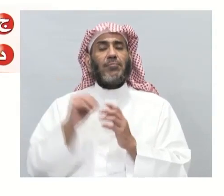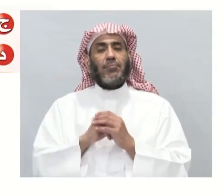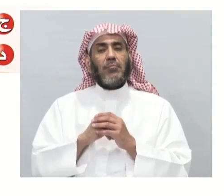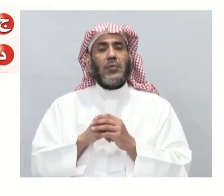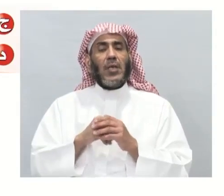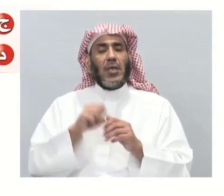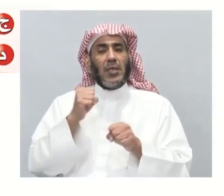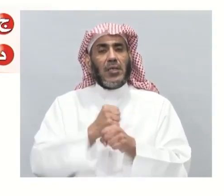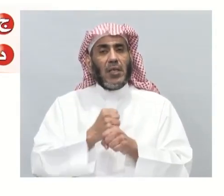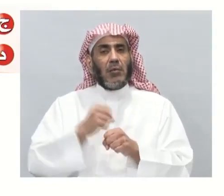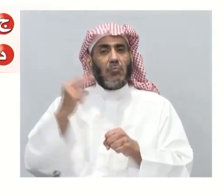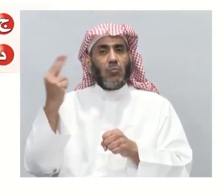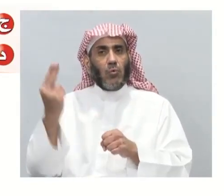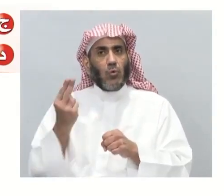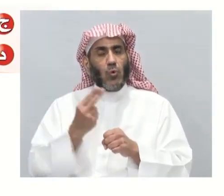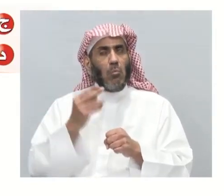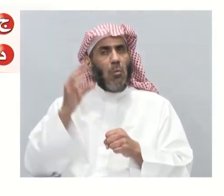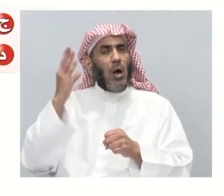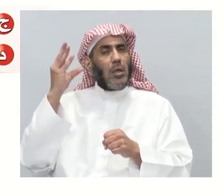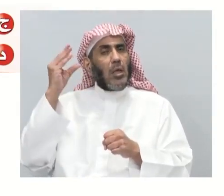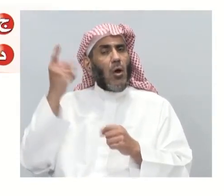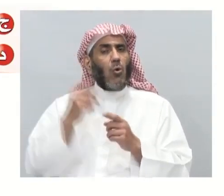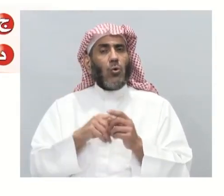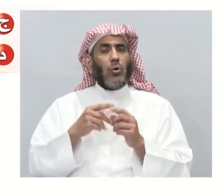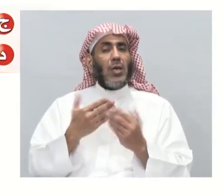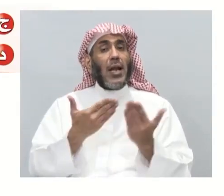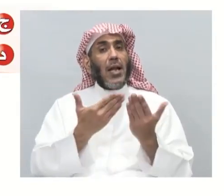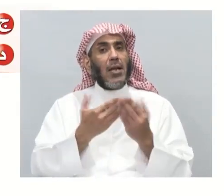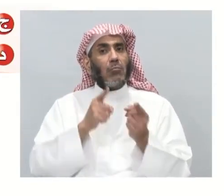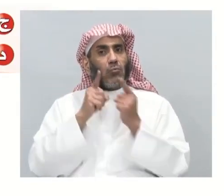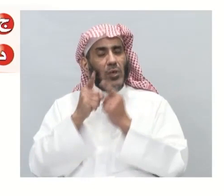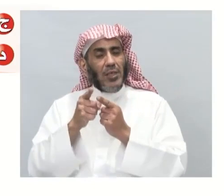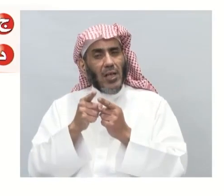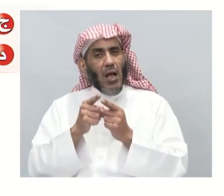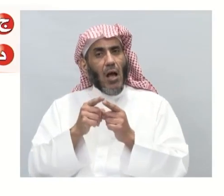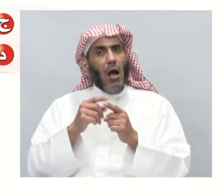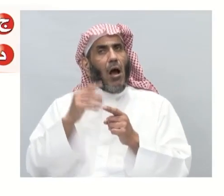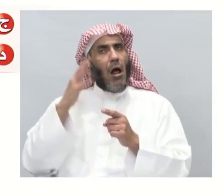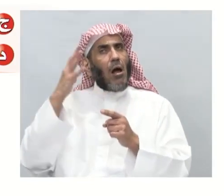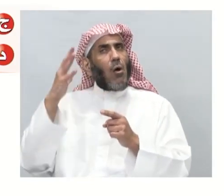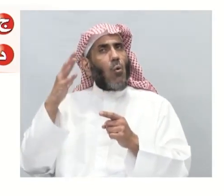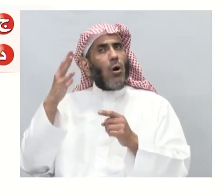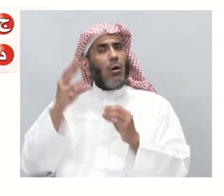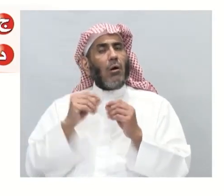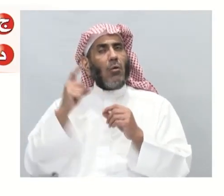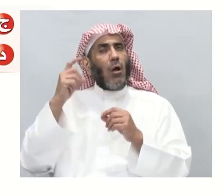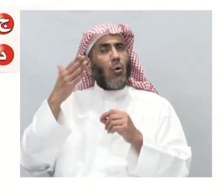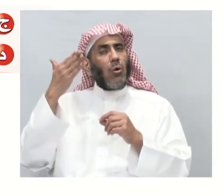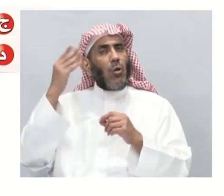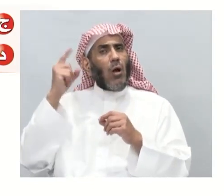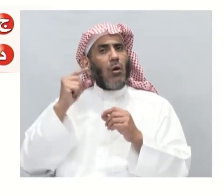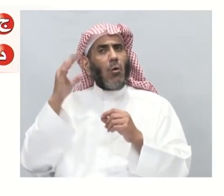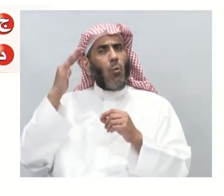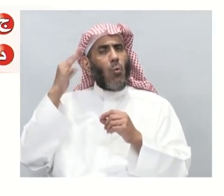استخدم رسوم التذكر لمساعدتك على تصور المعلومات المهمه وتذكرها